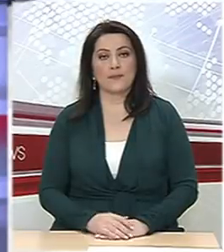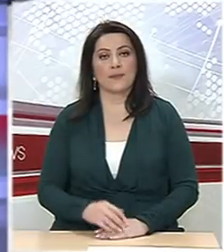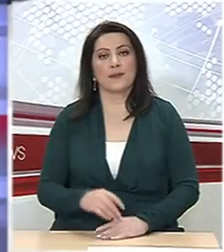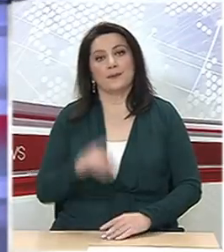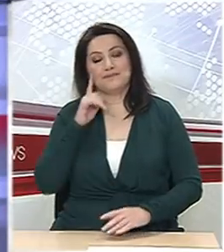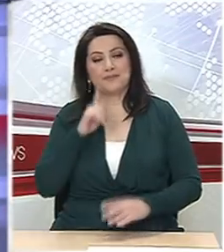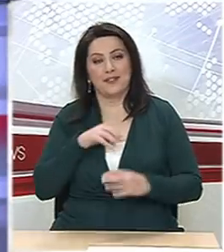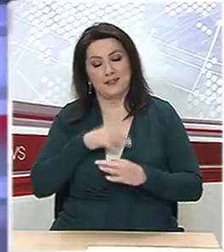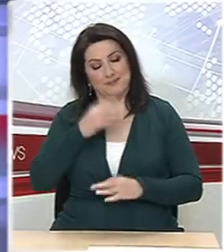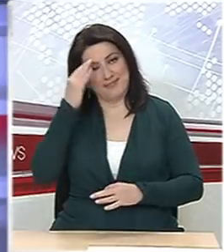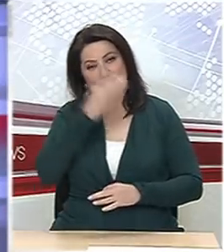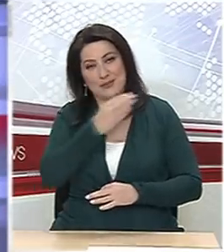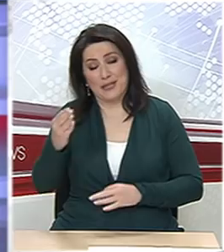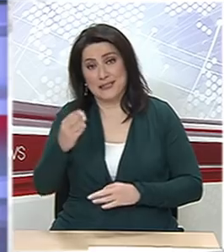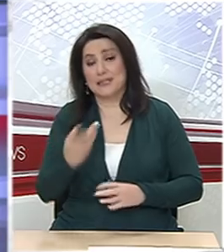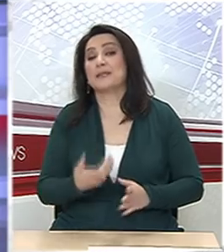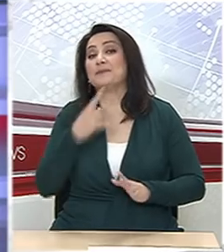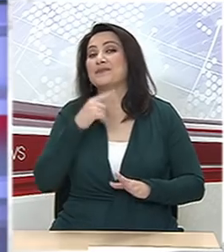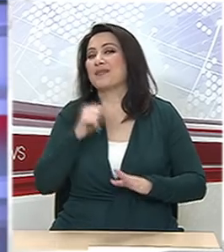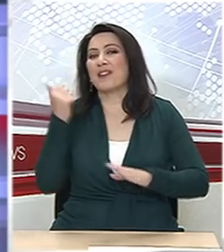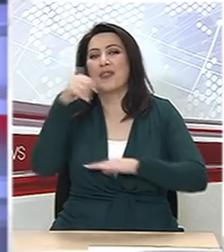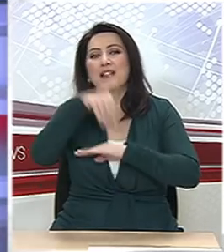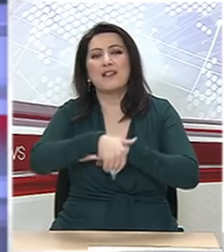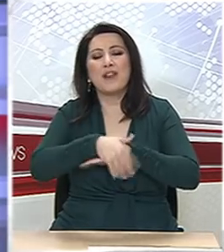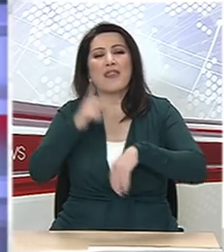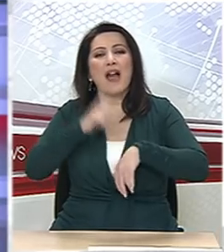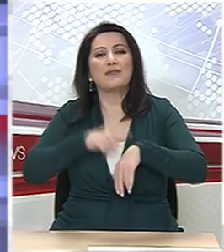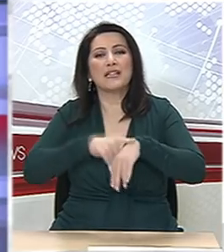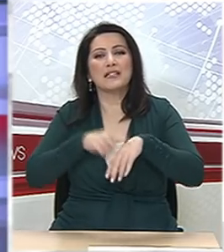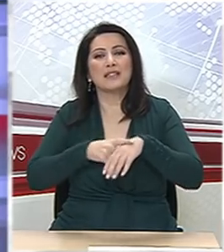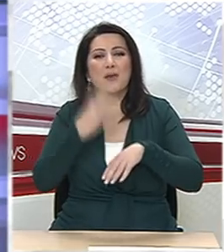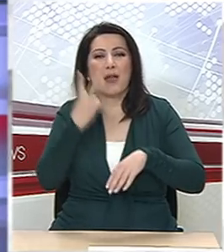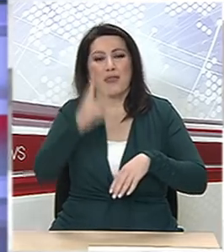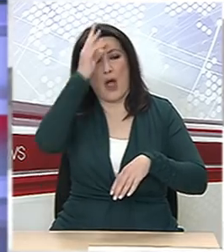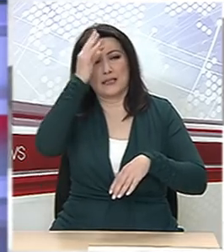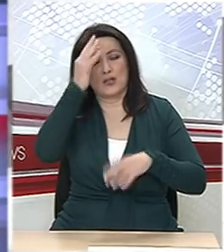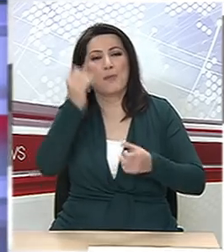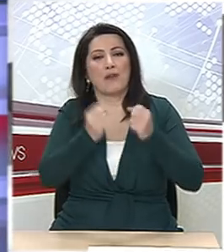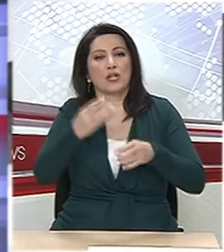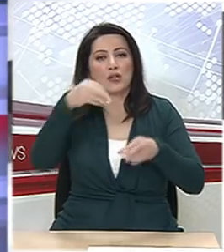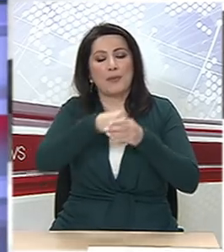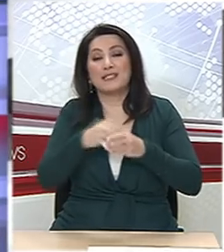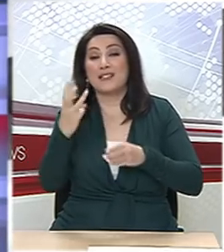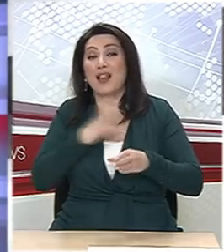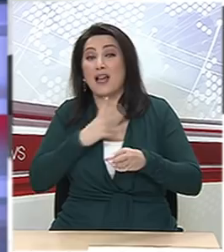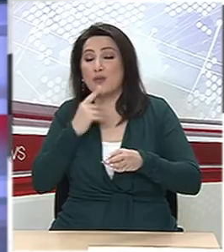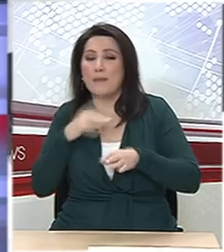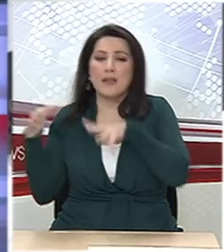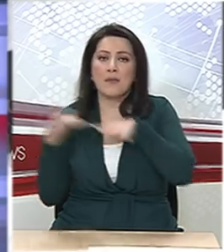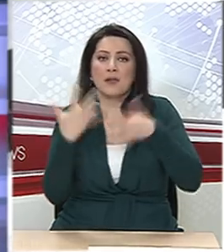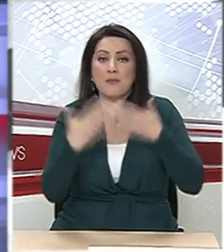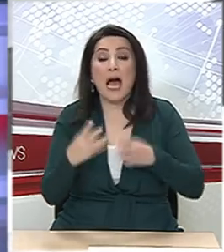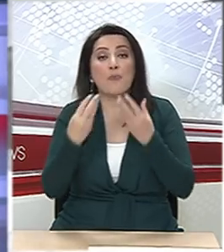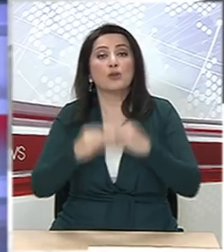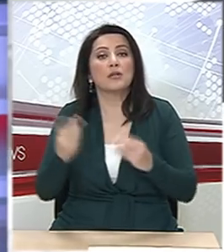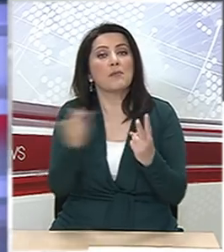Άγρια επίθεση δέχθηκε τη νύχτα το πλήρωμα περιπολικού της αμέσου δράσεως από 30 άτομα με αποτέλεσμα να τραυματιστούν 2 αστυνομικοί. Όλα